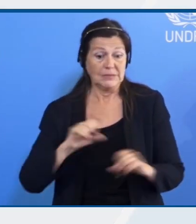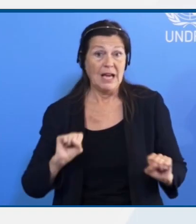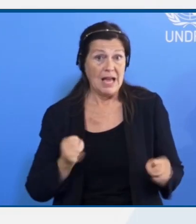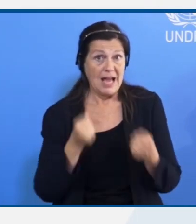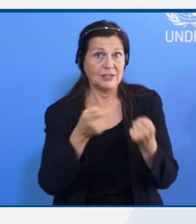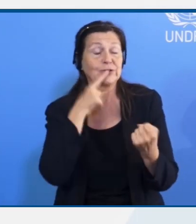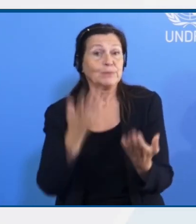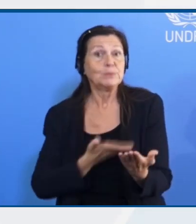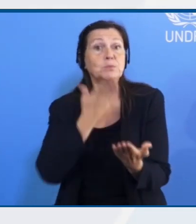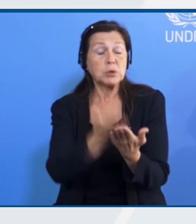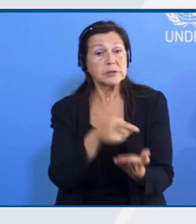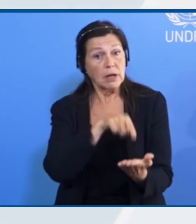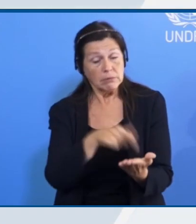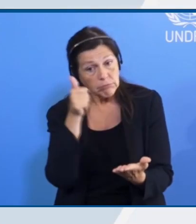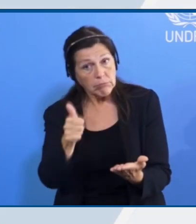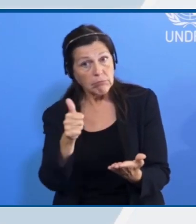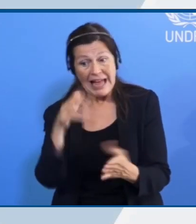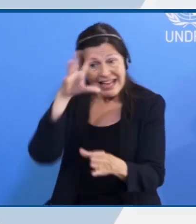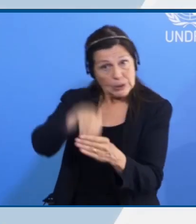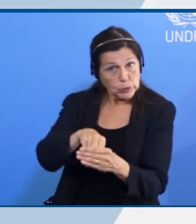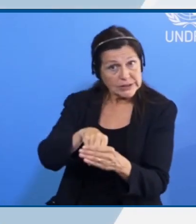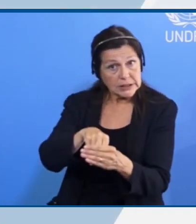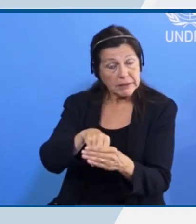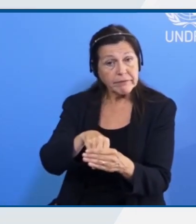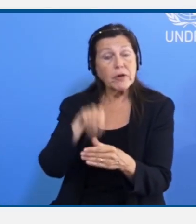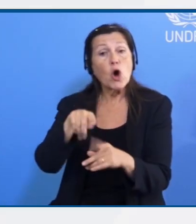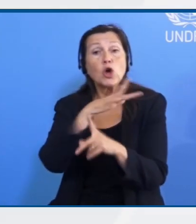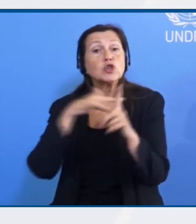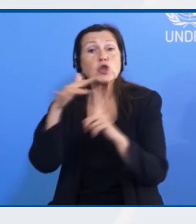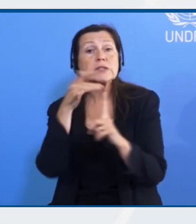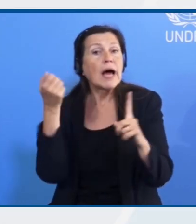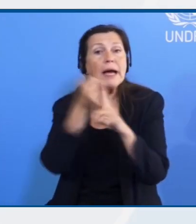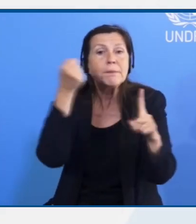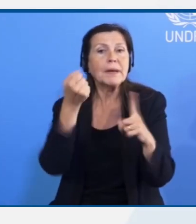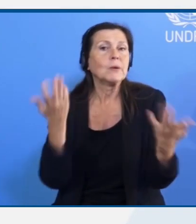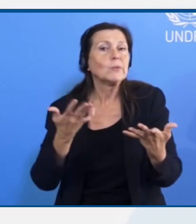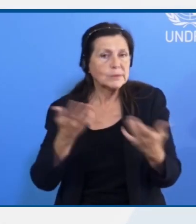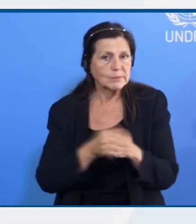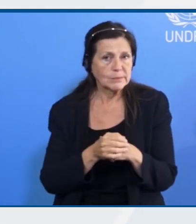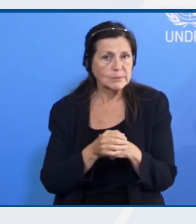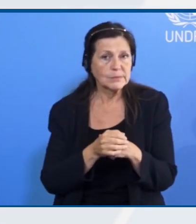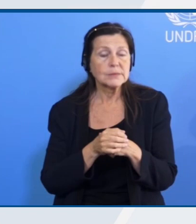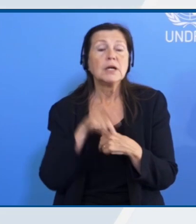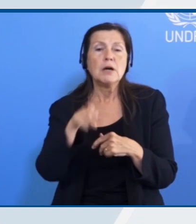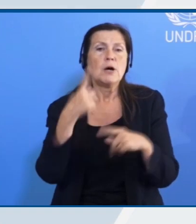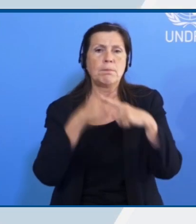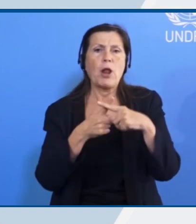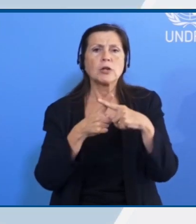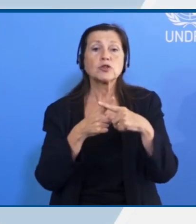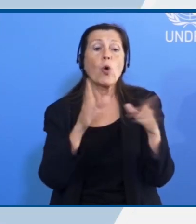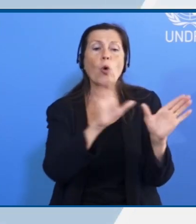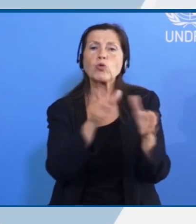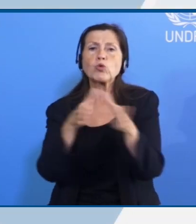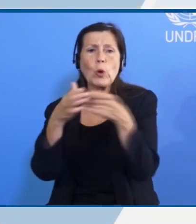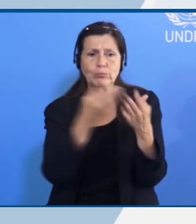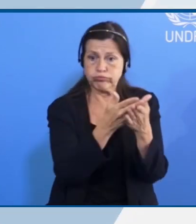benefici. Il progetto ha un impatto positivo su un'ampia parte di popolazione, compresi i gruppi più vulnerabili. L'azione ha ricadute positive in altri